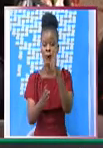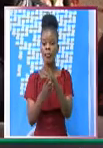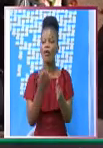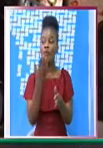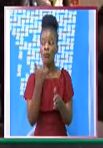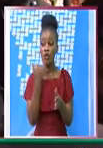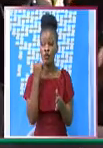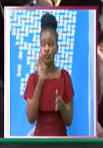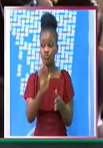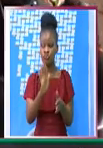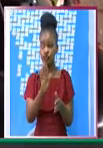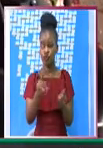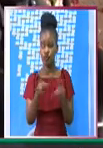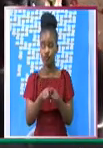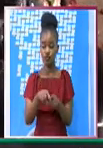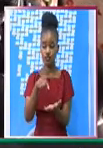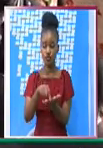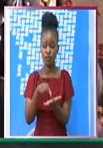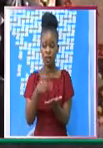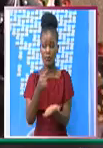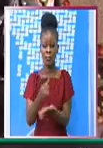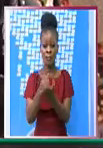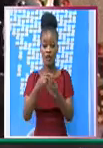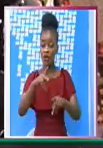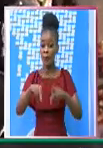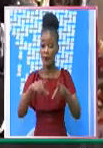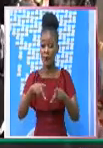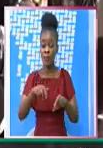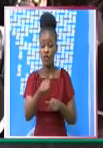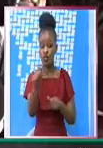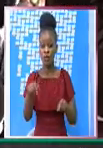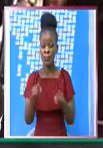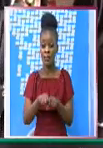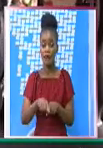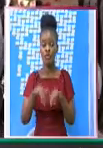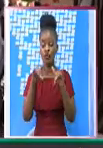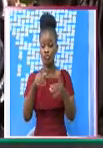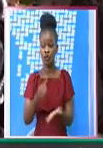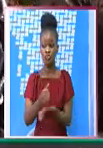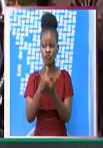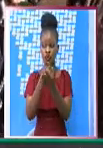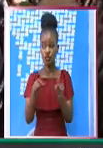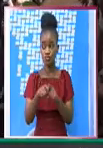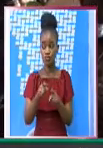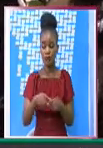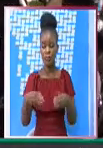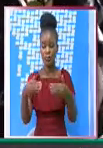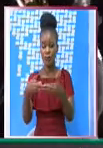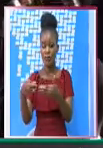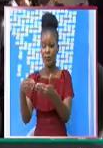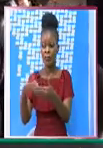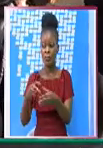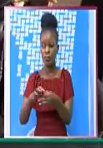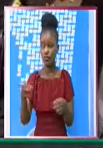kibeere cancer center kiyambe bannayuganda abamu abatajja kubeera n'abusobozi oba connections ezisobola